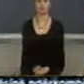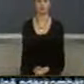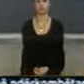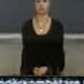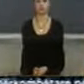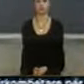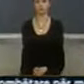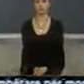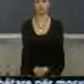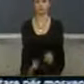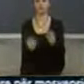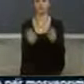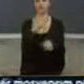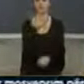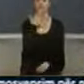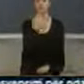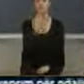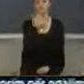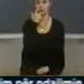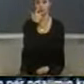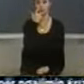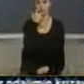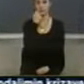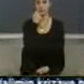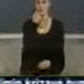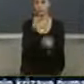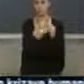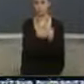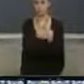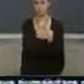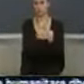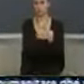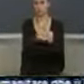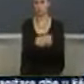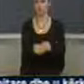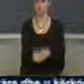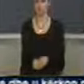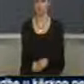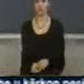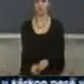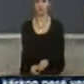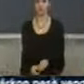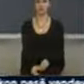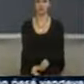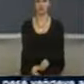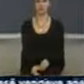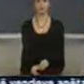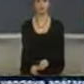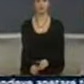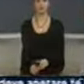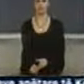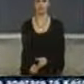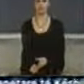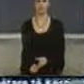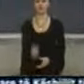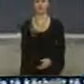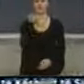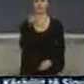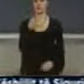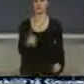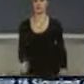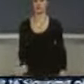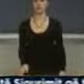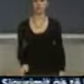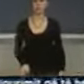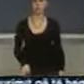Lëm nërë, zëtë një deputeta, kje e pyjtje shtesë? Rostem Berisha. Po e kom edhe një pyjtje,